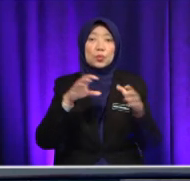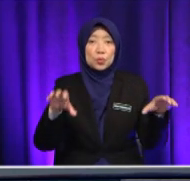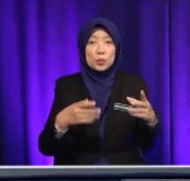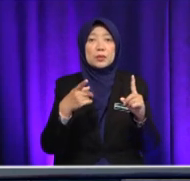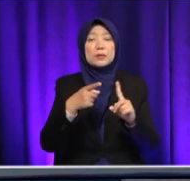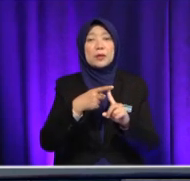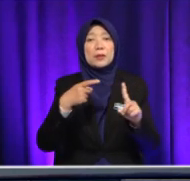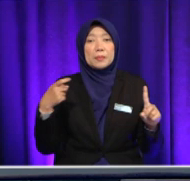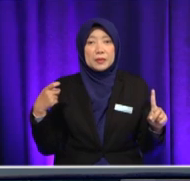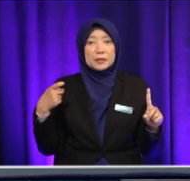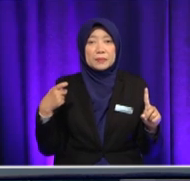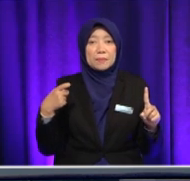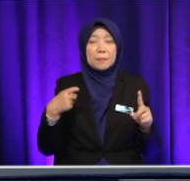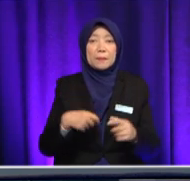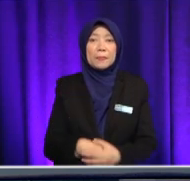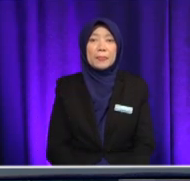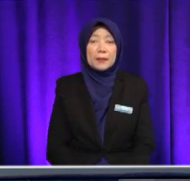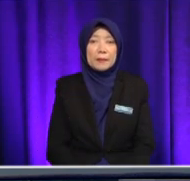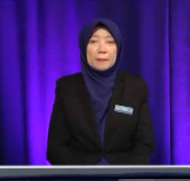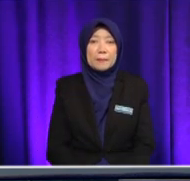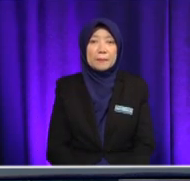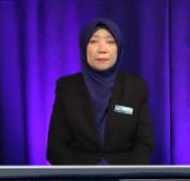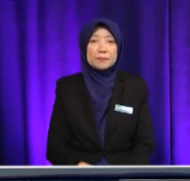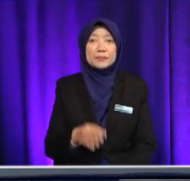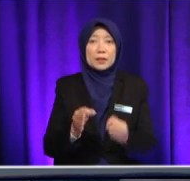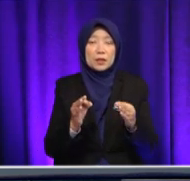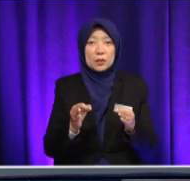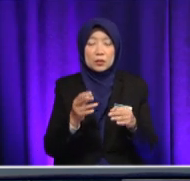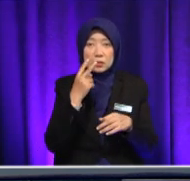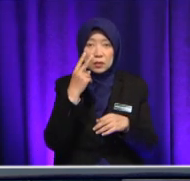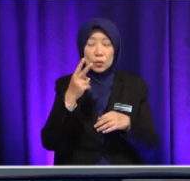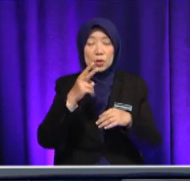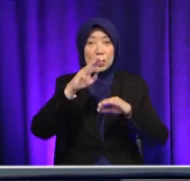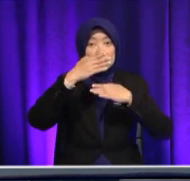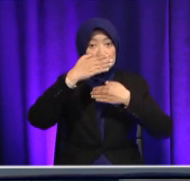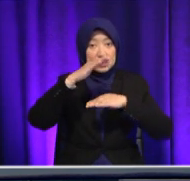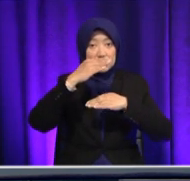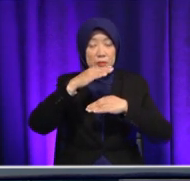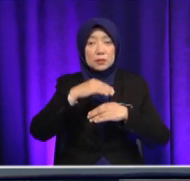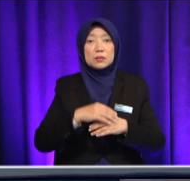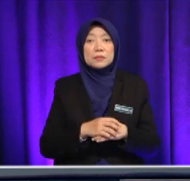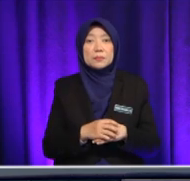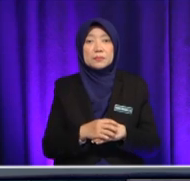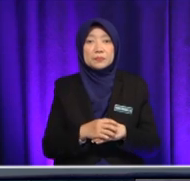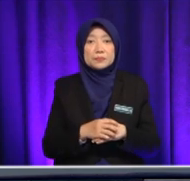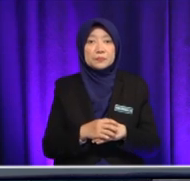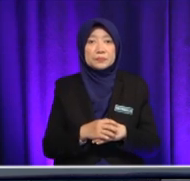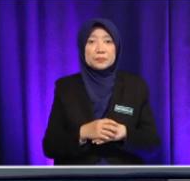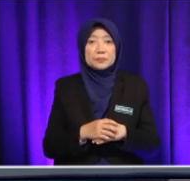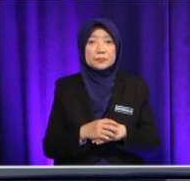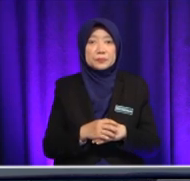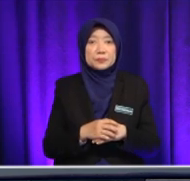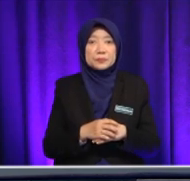perspek. Yang kita nampak kan, kalau yang bukan cermin itu selain daripada cermin diperbuat daripada perspek. Dan kita